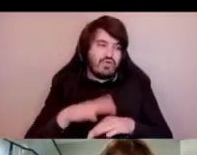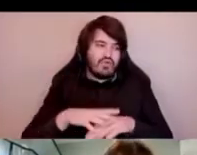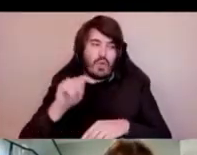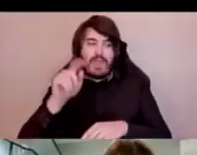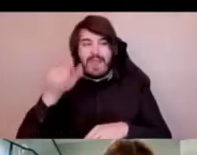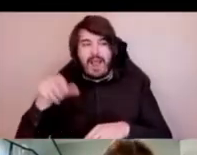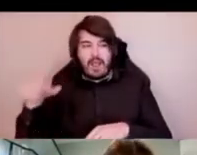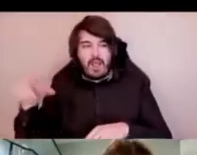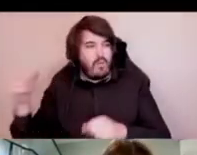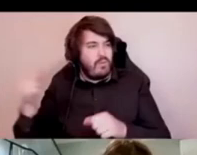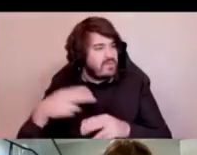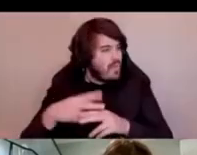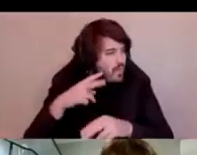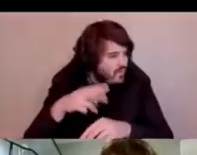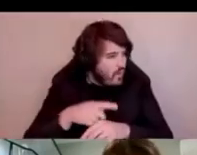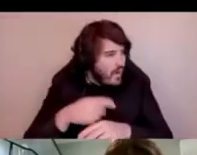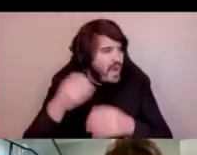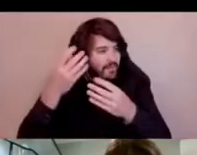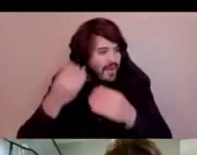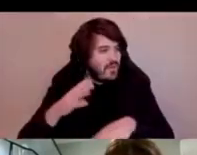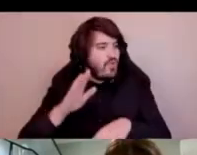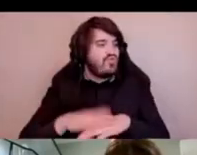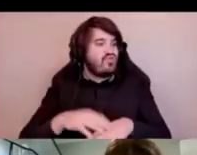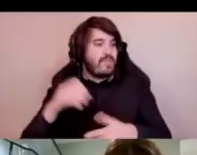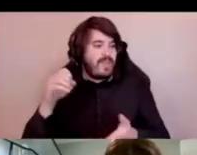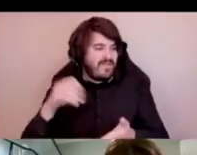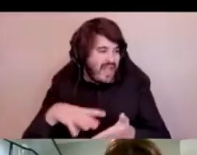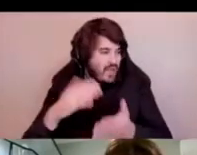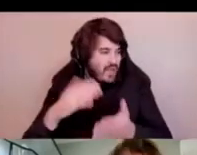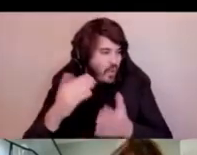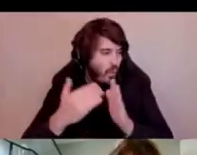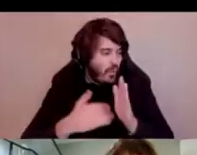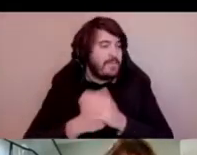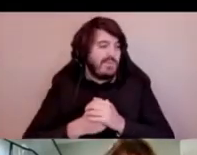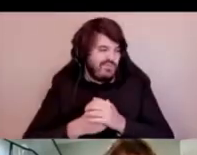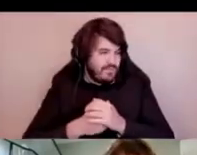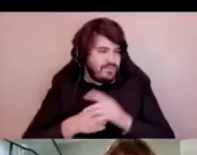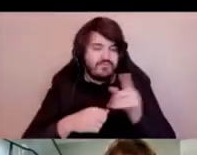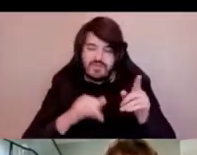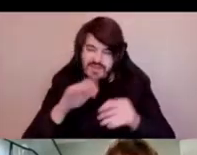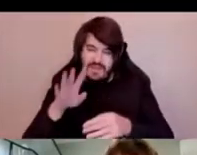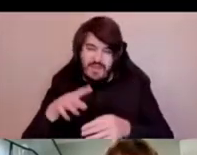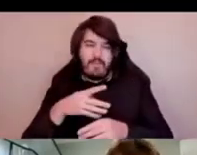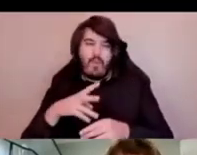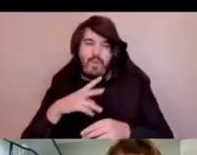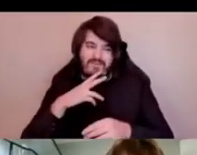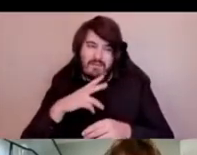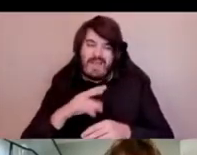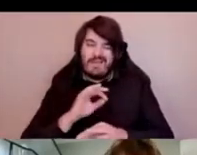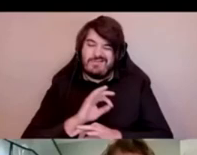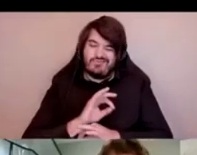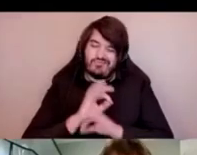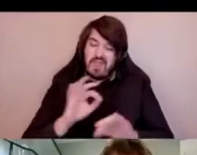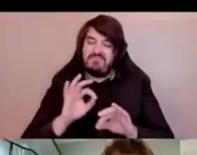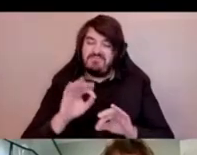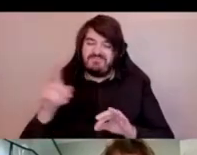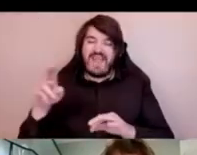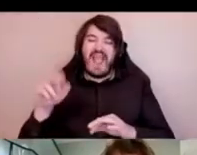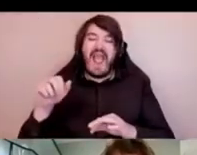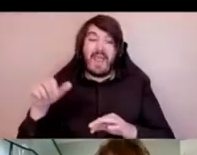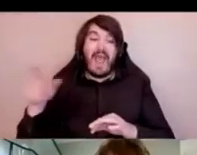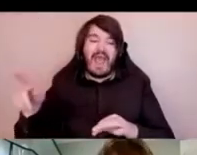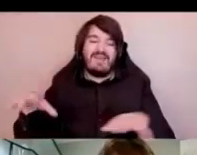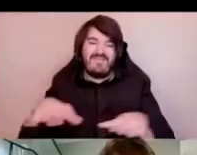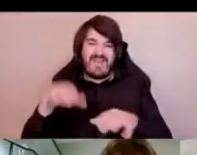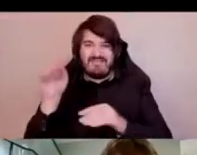et ça se peut qu'il y ait le nom aussi, information sur la planification. Donc, ça, c'est le tableau vraiment super que Rana nous a